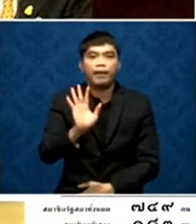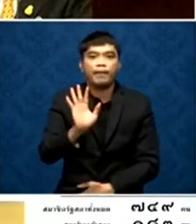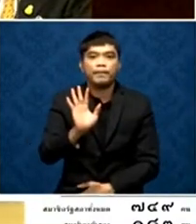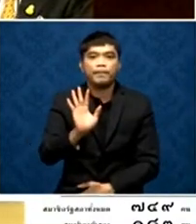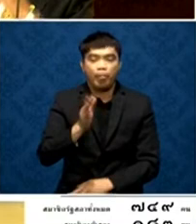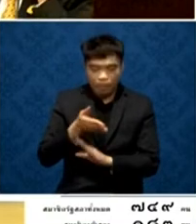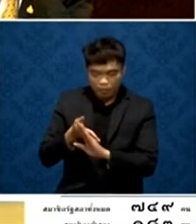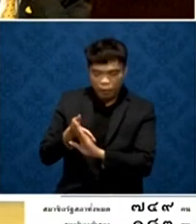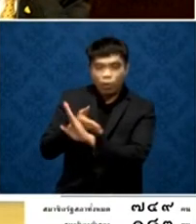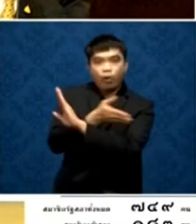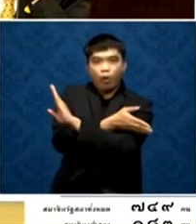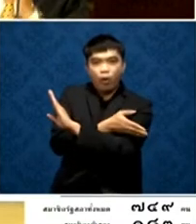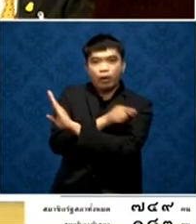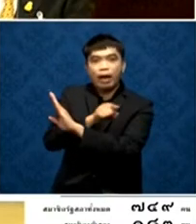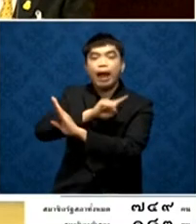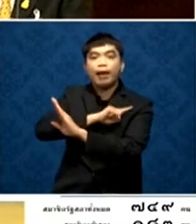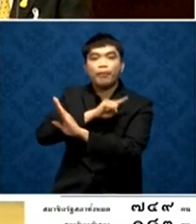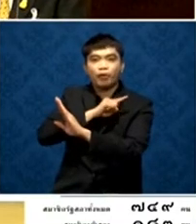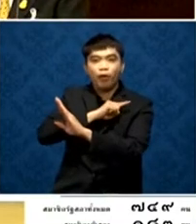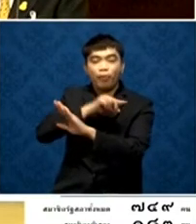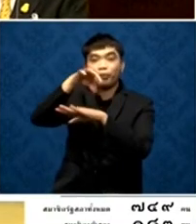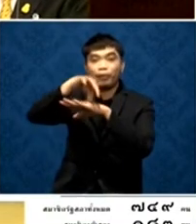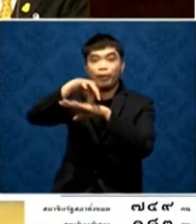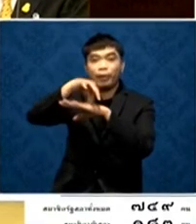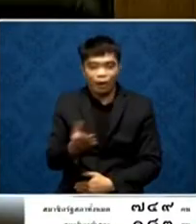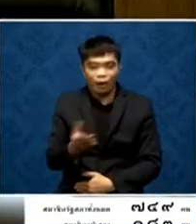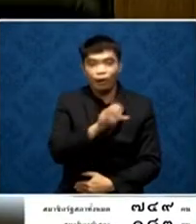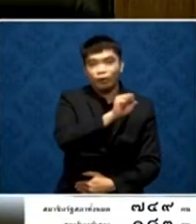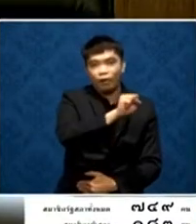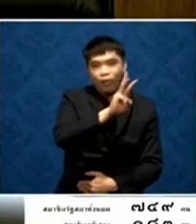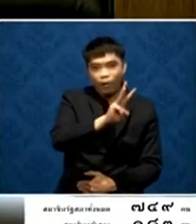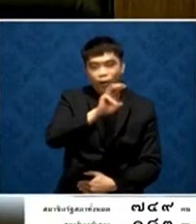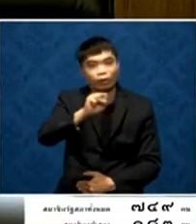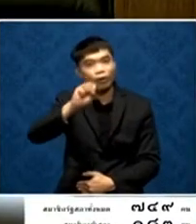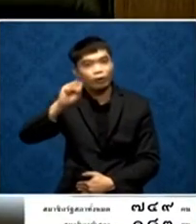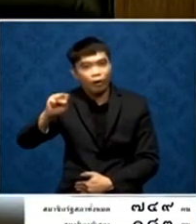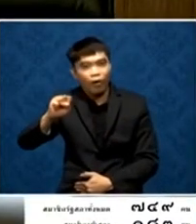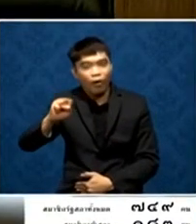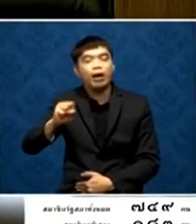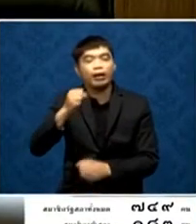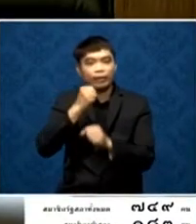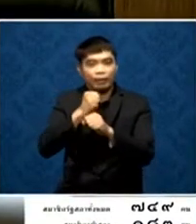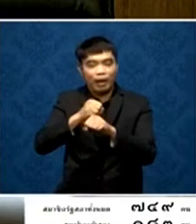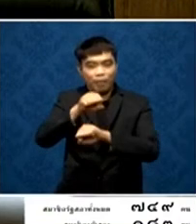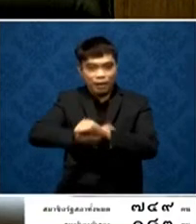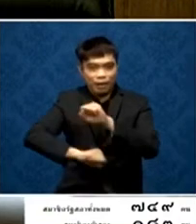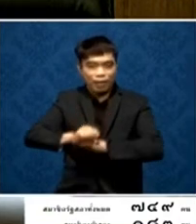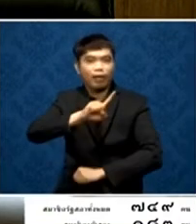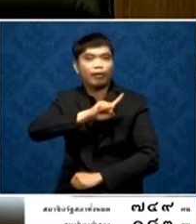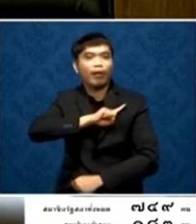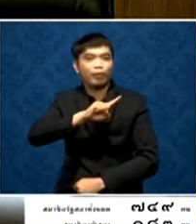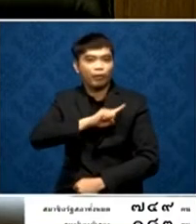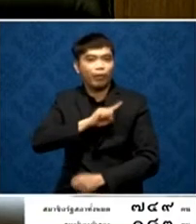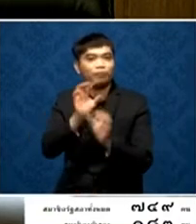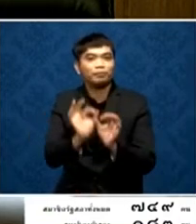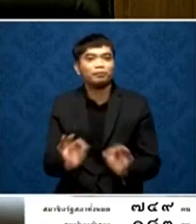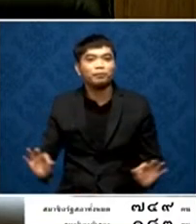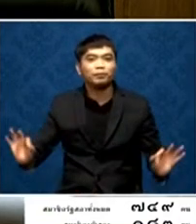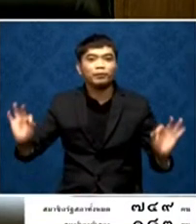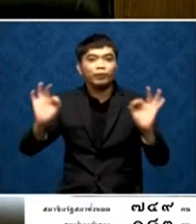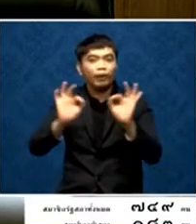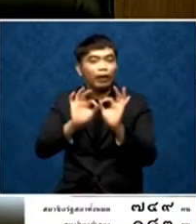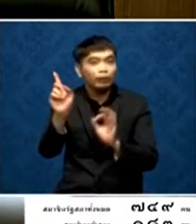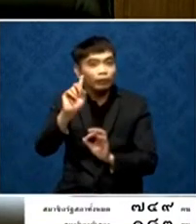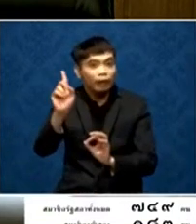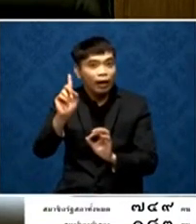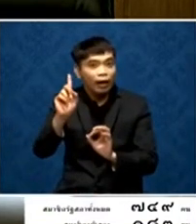จ้งอะไรก็ได้นะกกต.เนี่ยคุณจะแจ้งอะไรก็ได้มีมาตราไหนกำกับเนี่ยคุณแจ้งไปเลยว่าเฮ้ยไม่จบปริญญาตรี ครับ เพราะคุณไม่ได้ชี้แจงให้พิธ